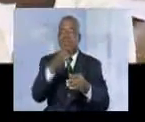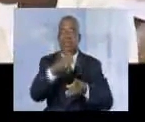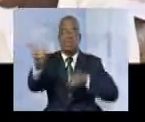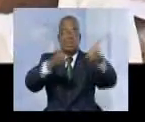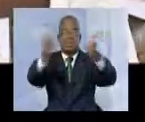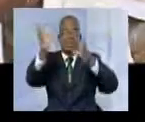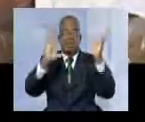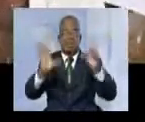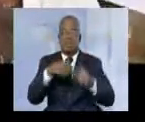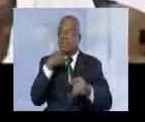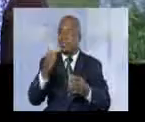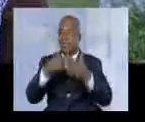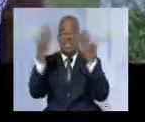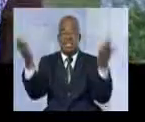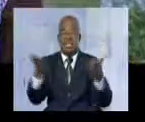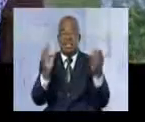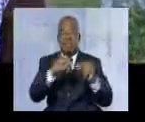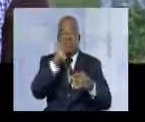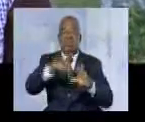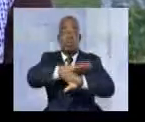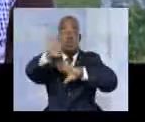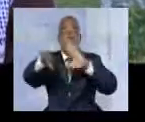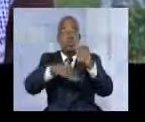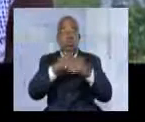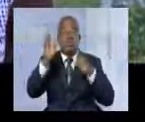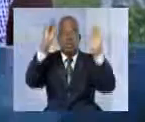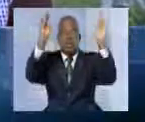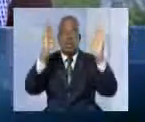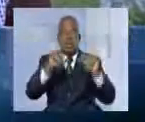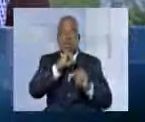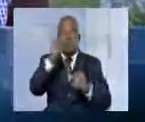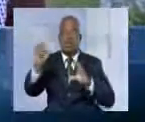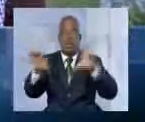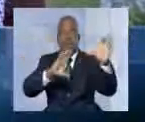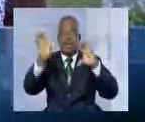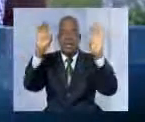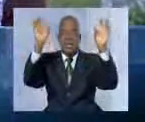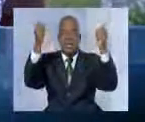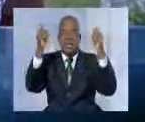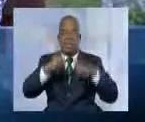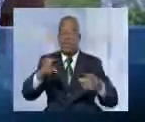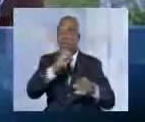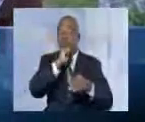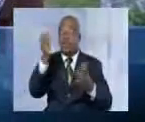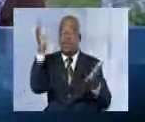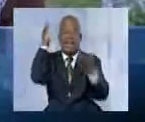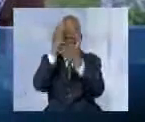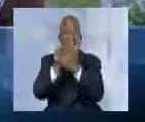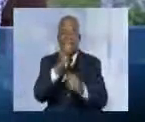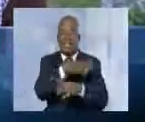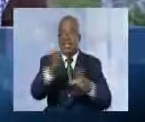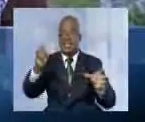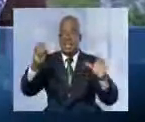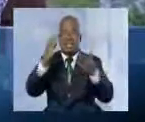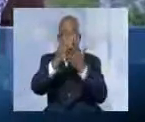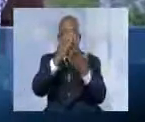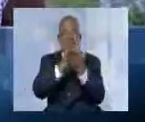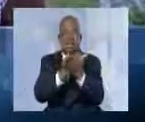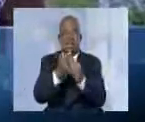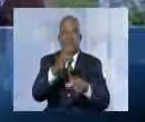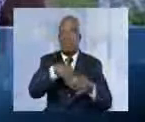à 100% dans son établissement. En fait, nous n'avions pas interrompu complètement les cours puisqu'il y a une bonne majorité de